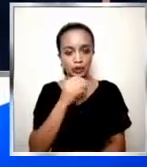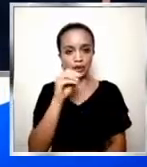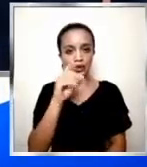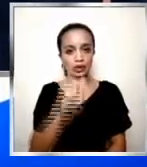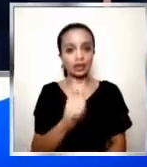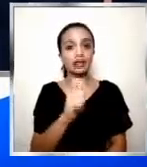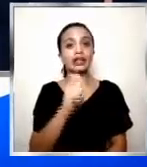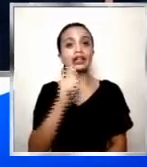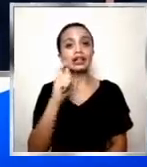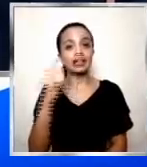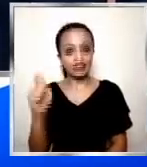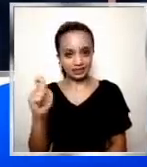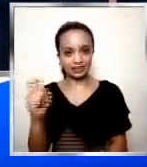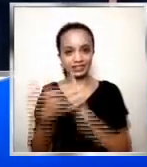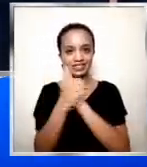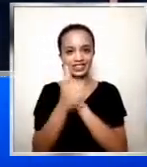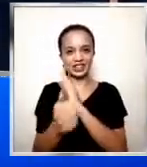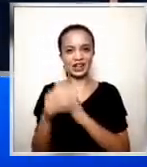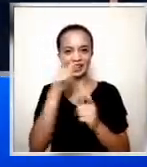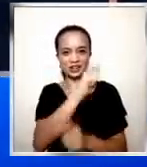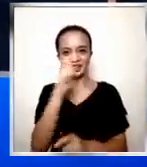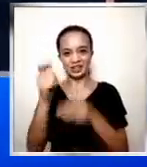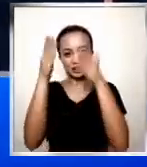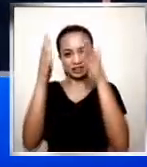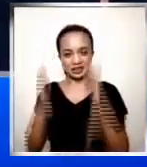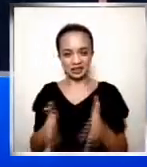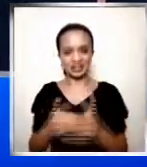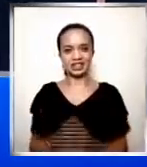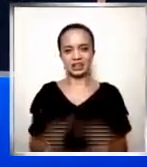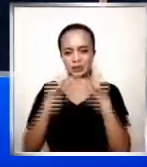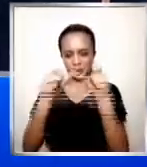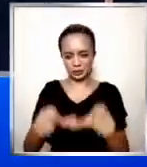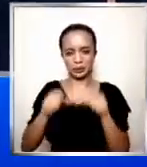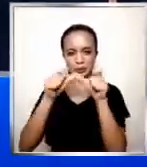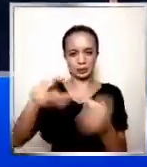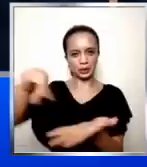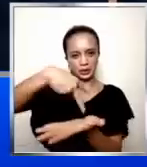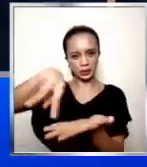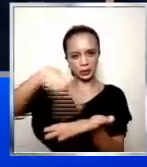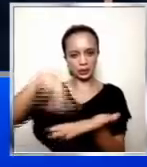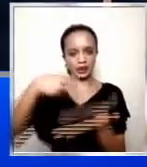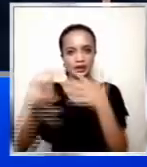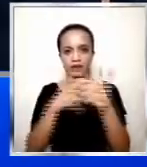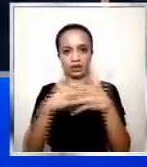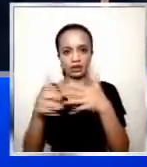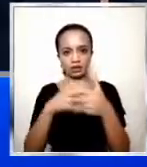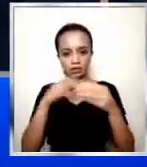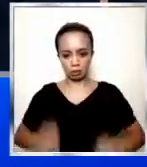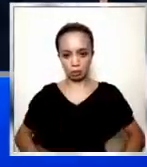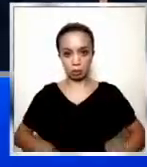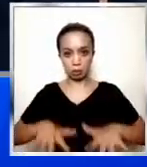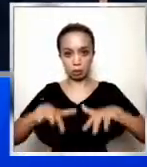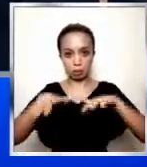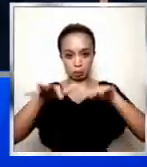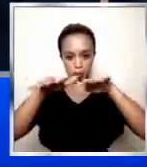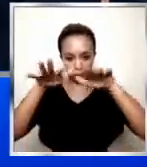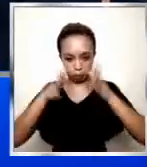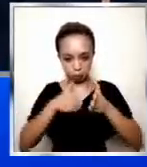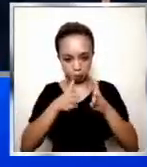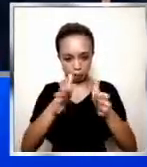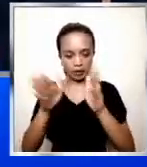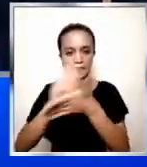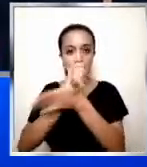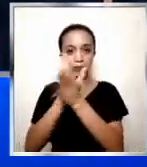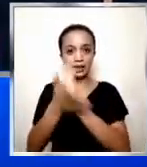TikTokerist. Sige lang sila sa pagsayaw habang nakalubog sa baha ang kalsada na nagsilbi nilang